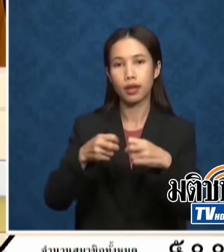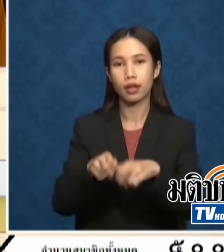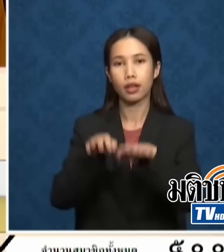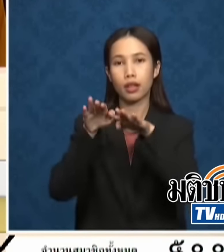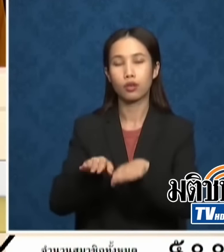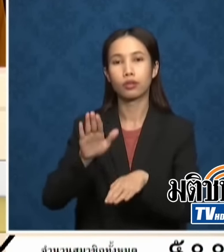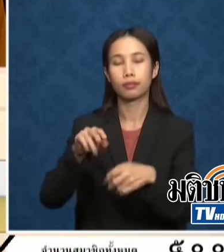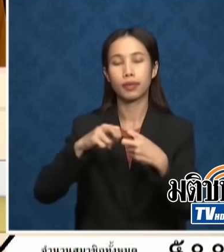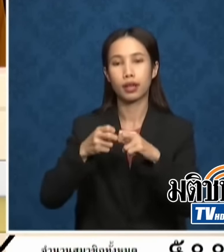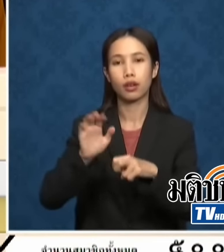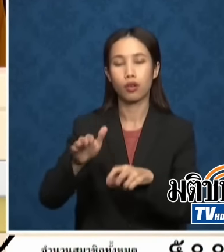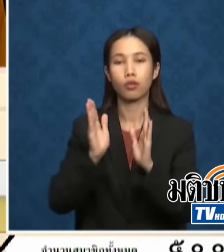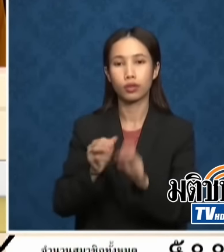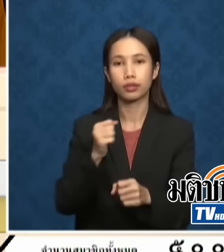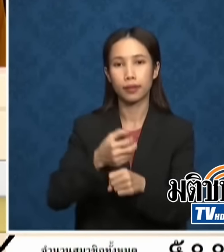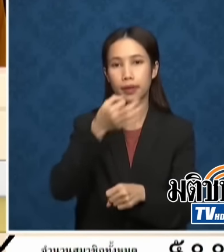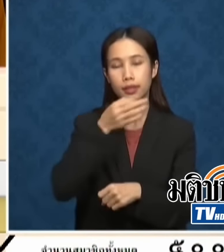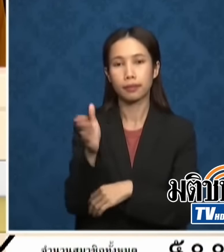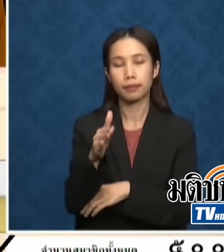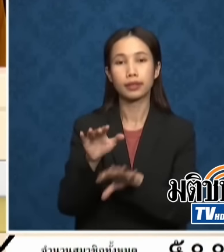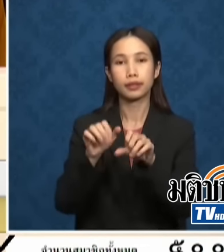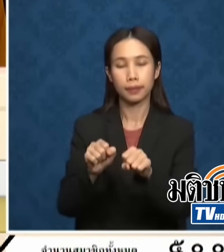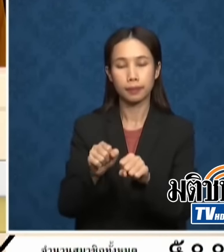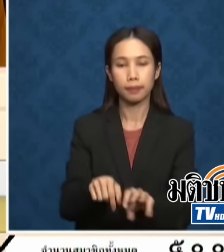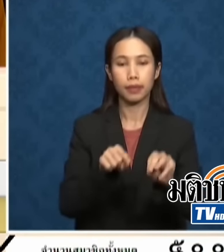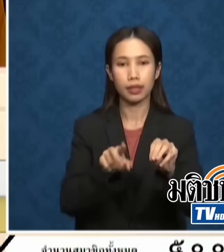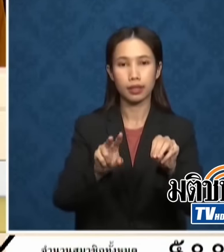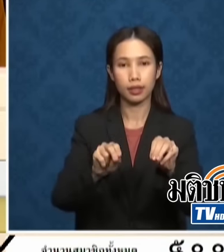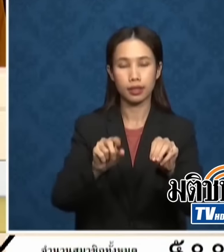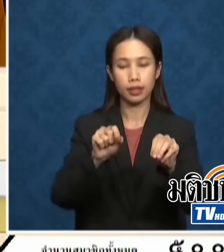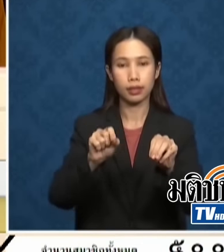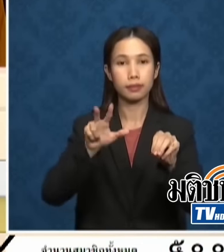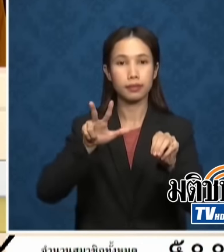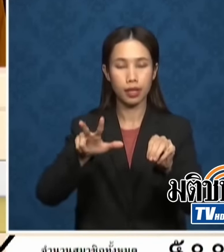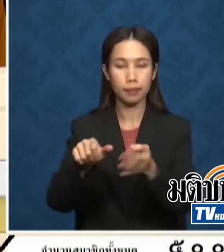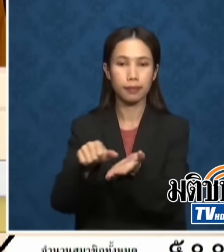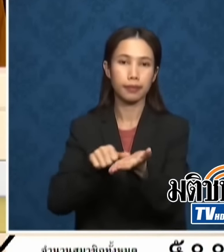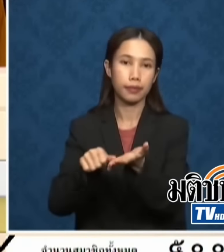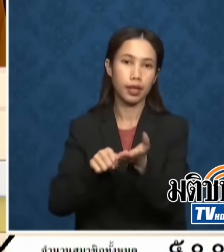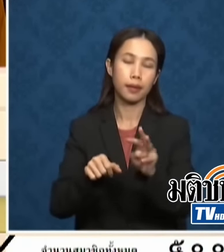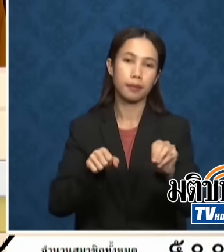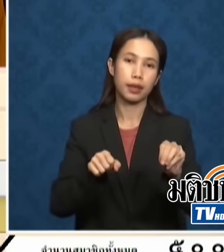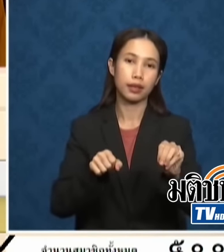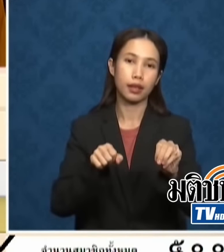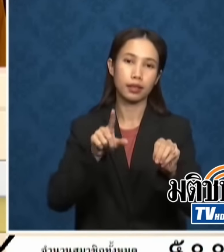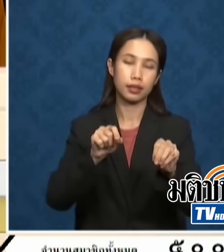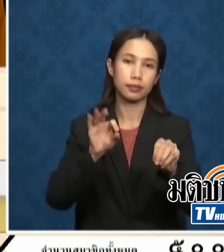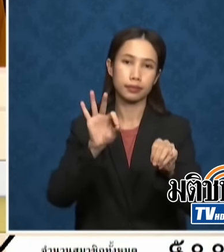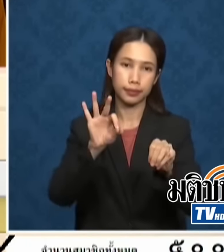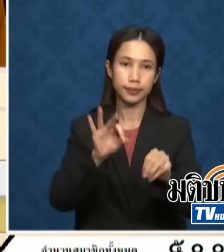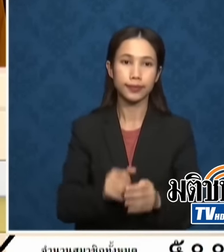งซึ่งได้ร่างมาตรา23เพื่อแก้ไขเพิ่มเติมมาตรา